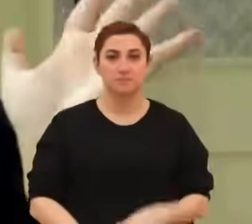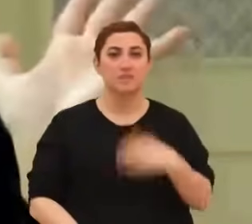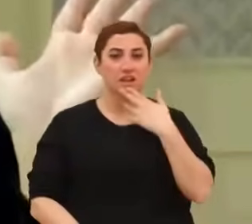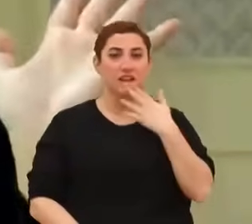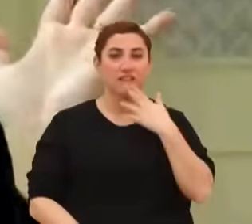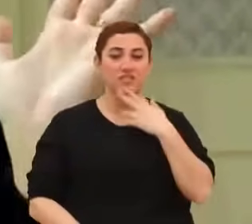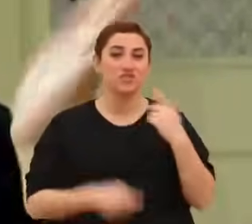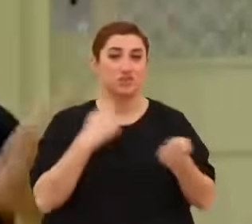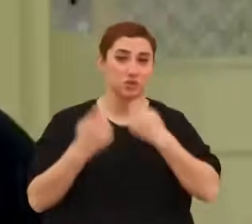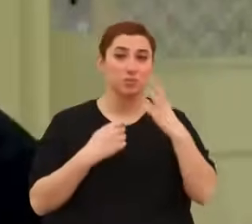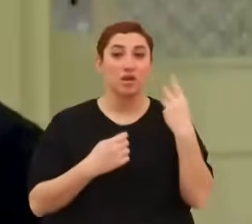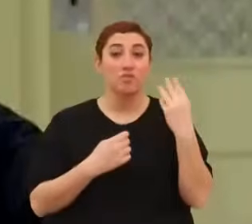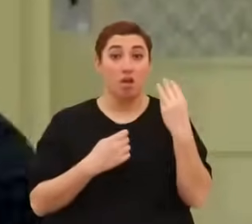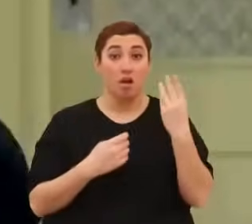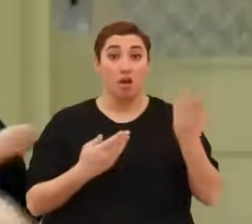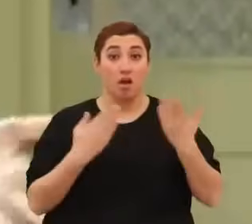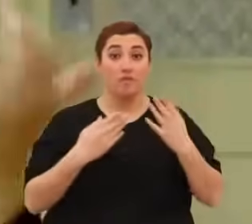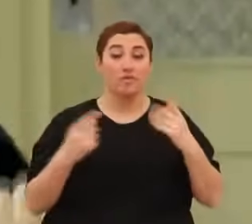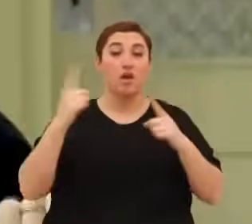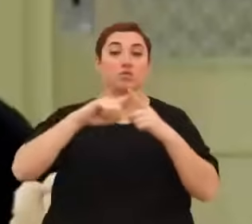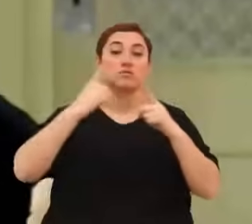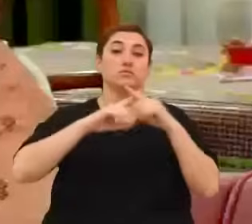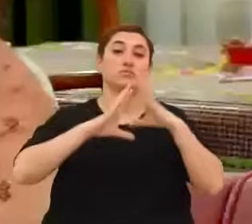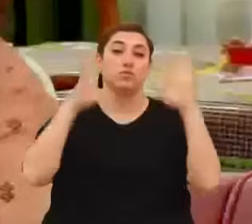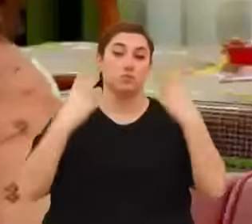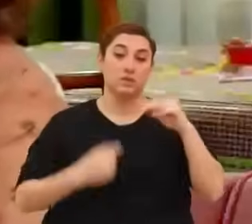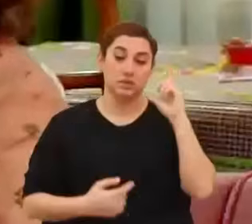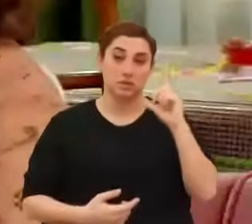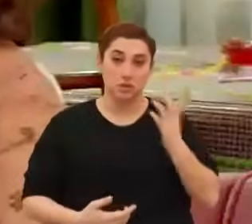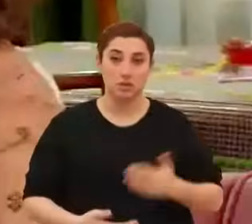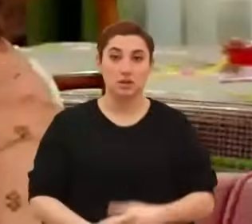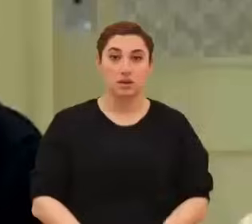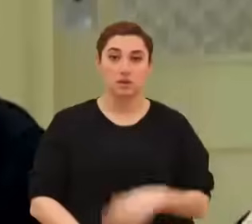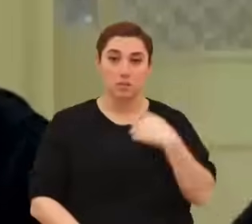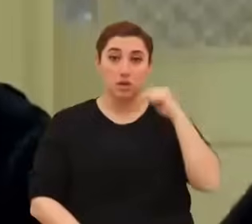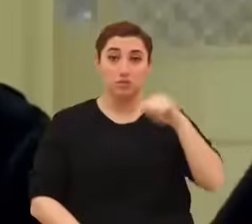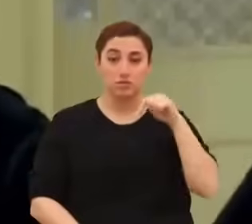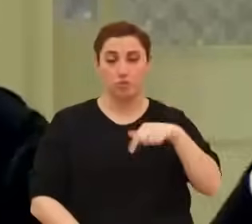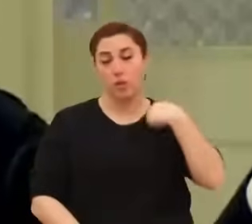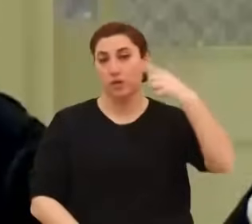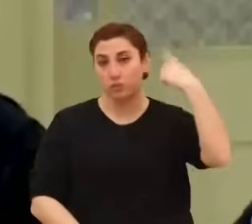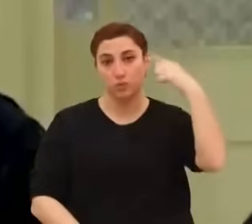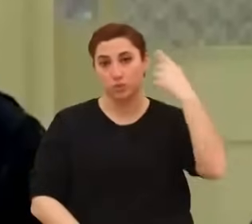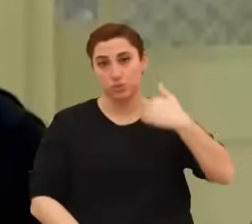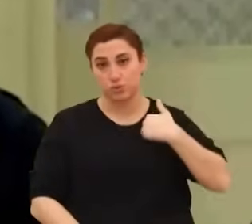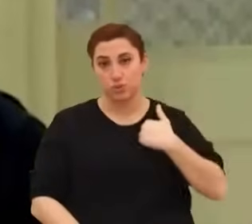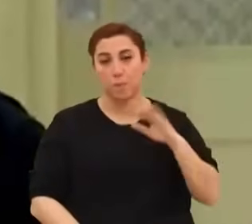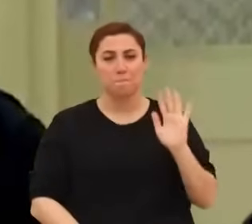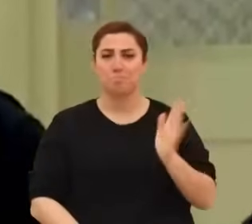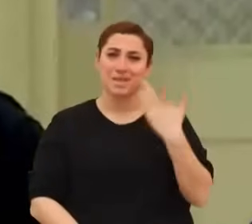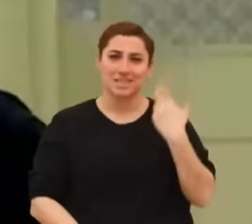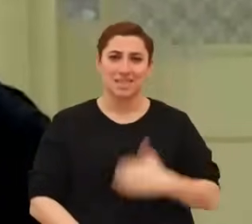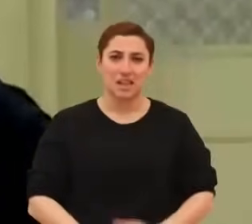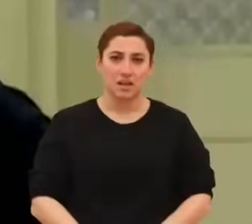kadın faaliyetlerinin daha da artması gerekir. Ben bunu böyle düşünüyorum.